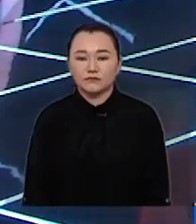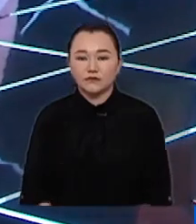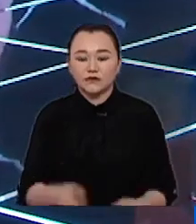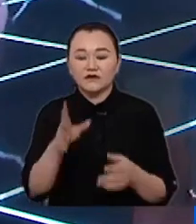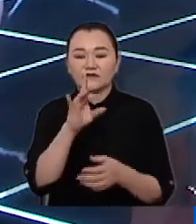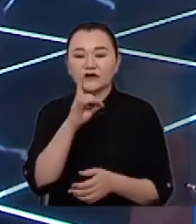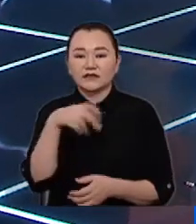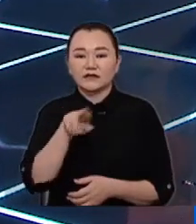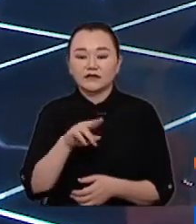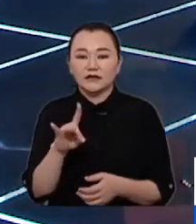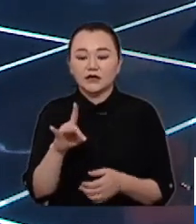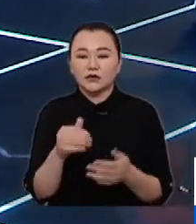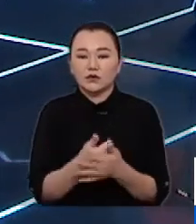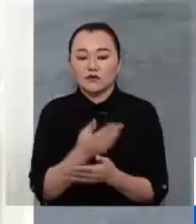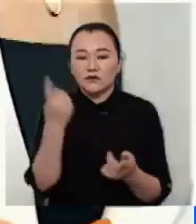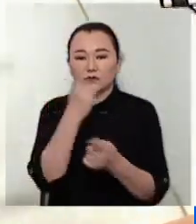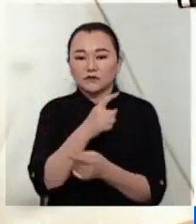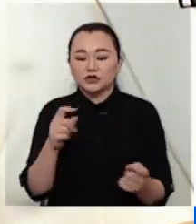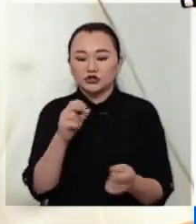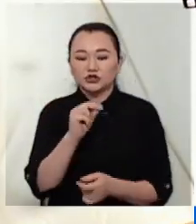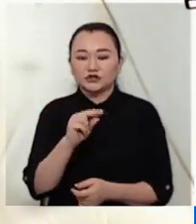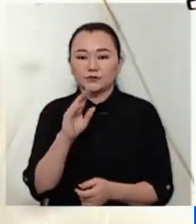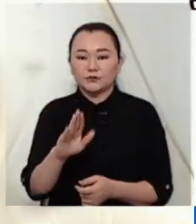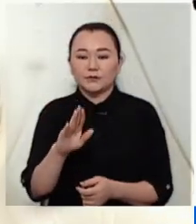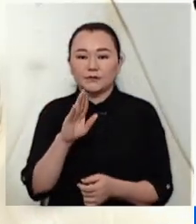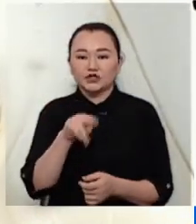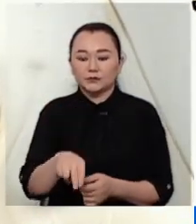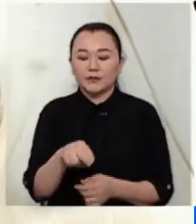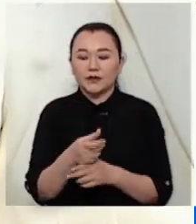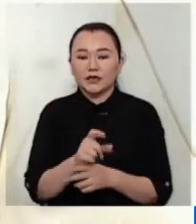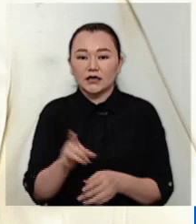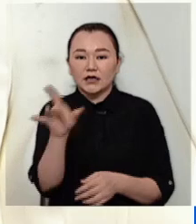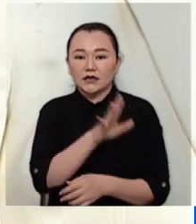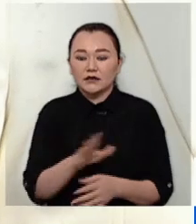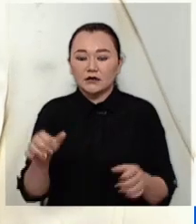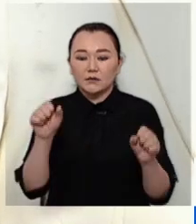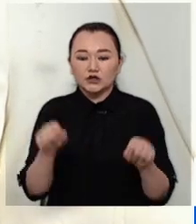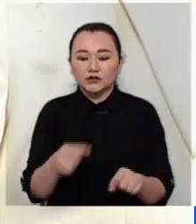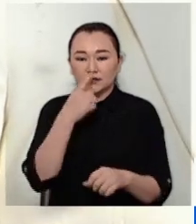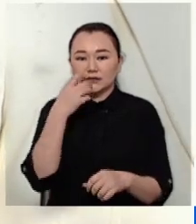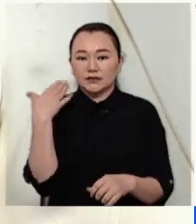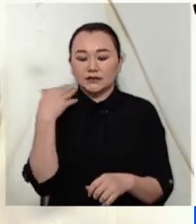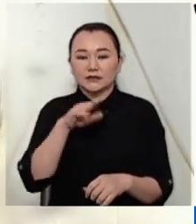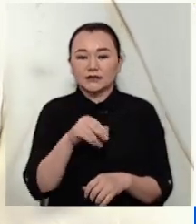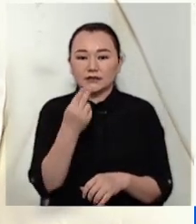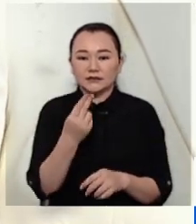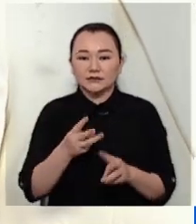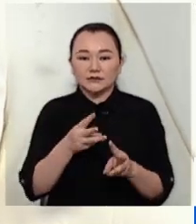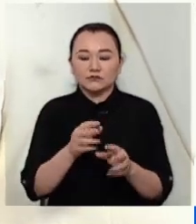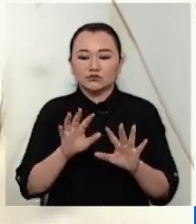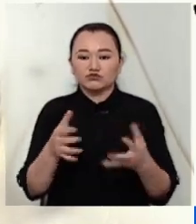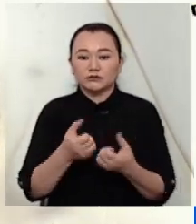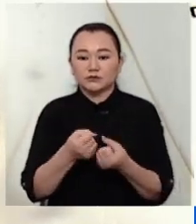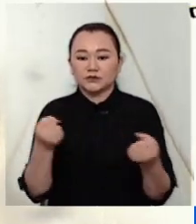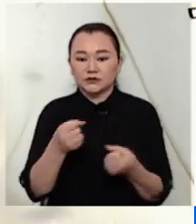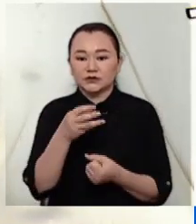В Ридере вновь объявили чрезвычайное положение регионального масштаба. Накануне на ТЭЦ произошел взрыв на